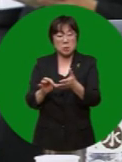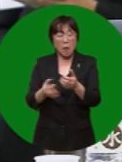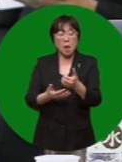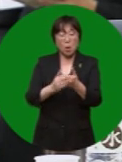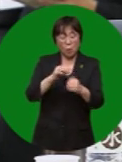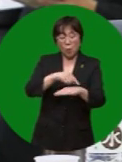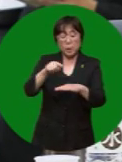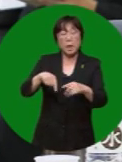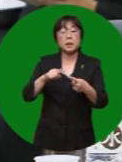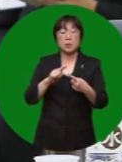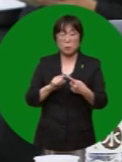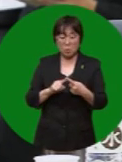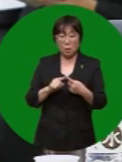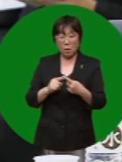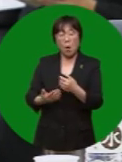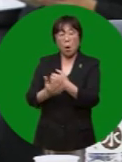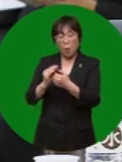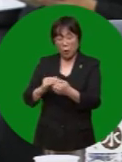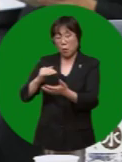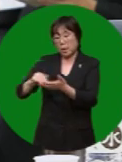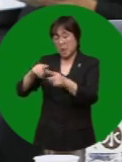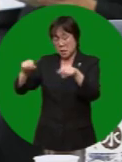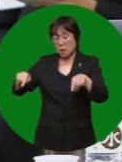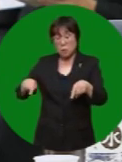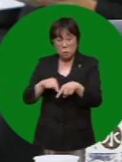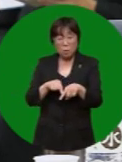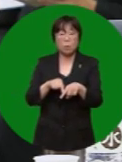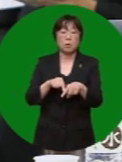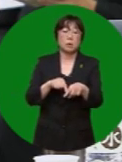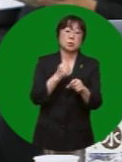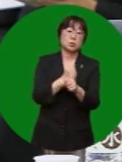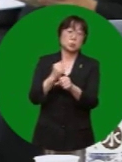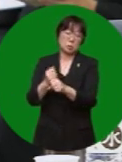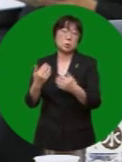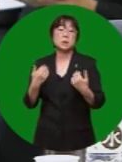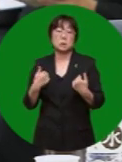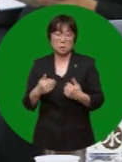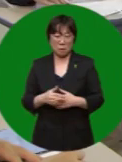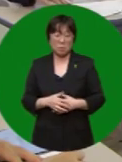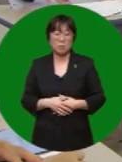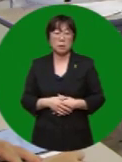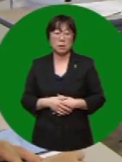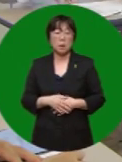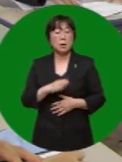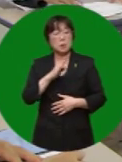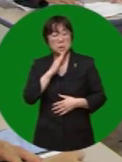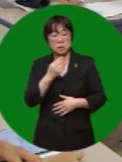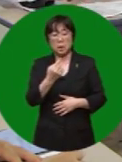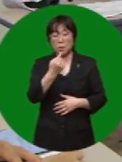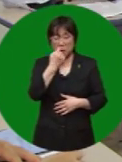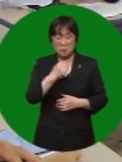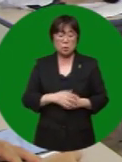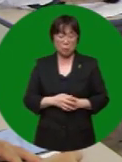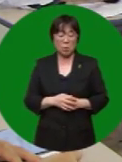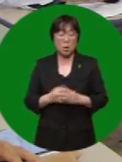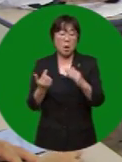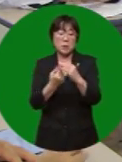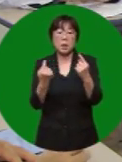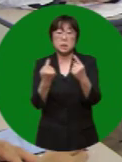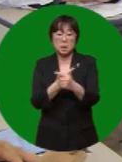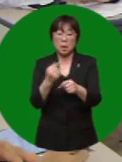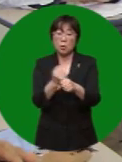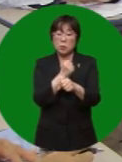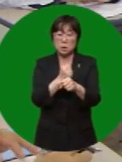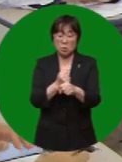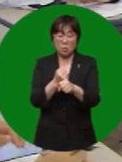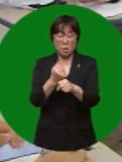強計画と補強計算書を作らないといけない。実際私自身も耐震化工事